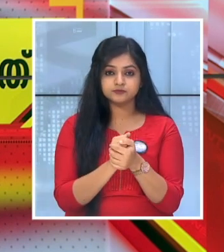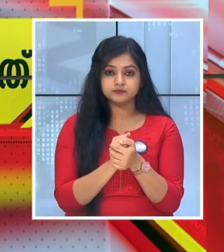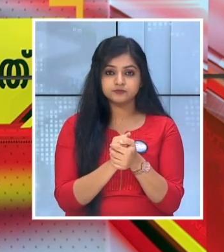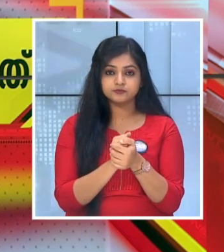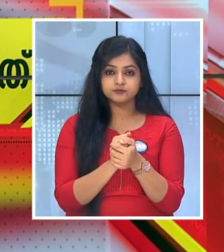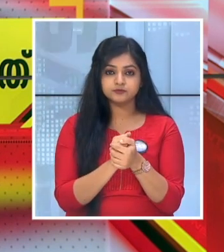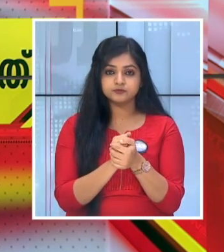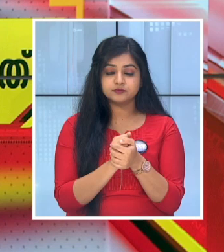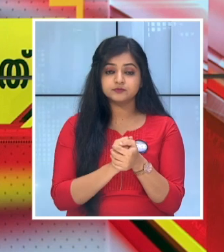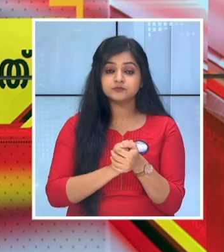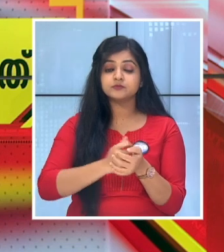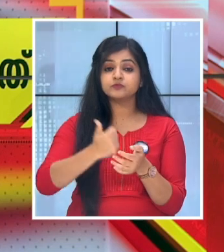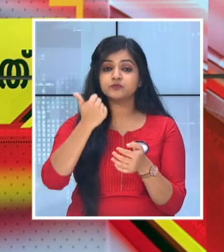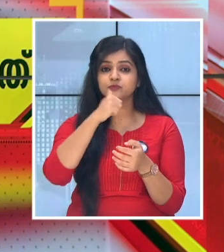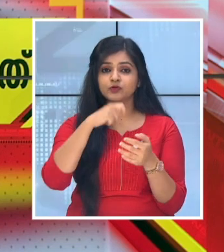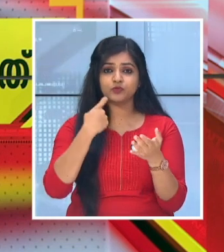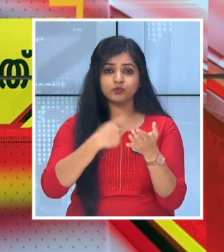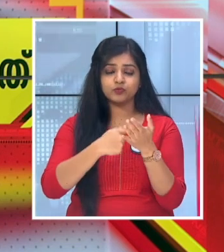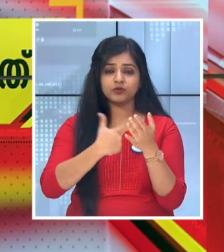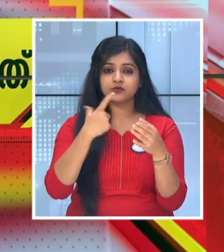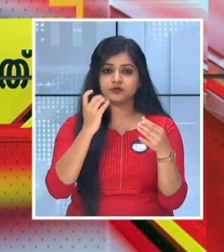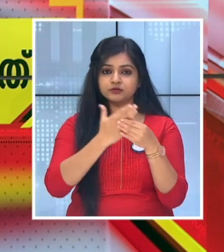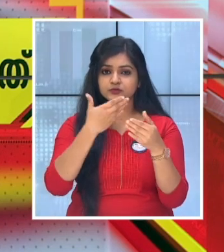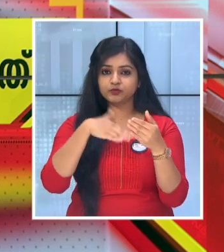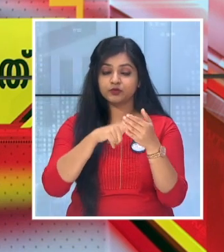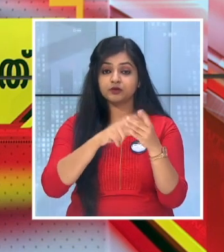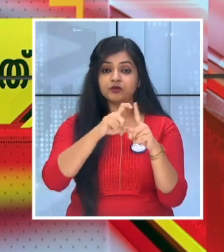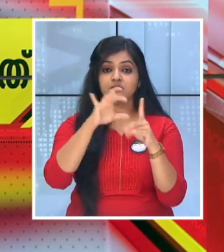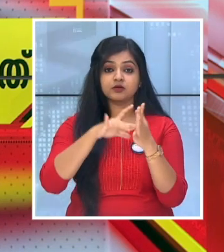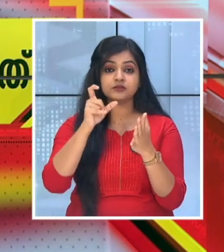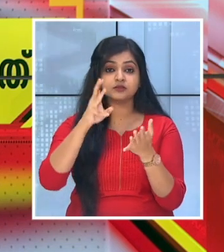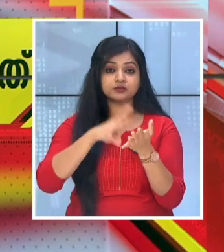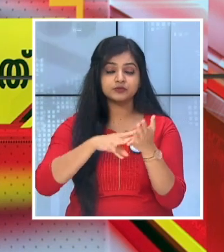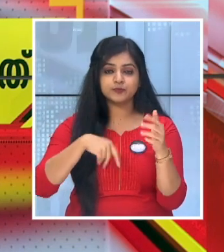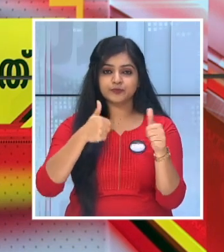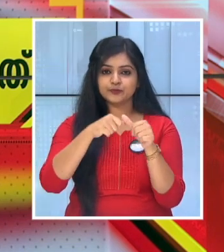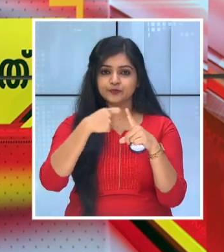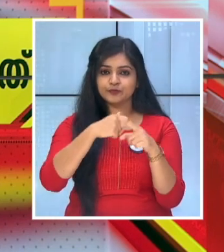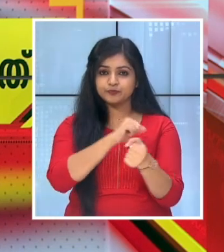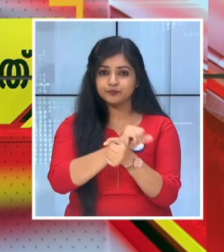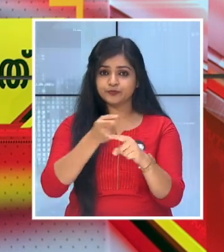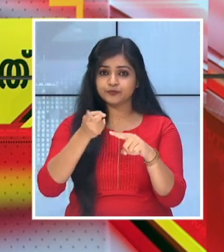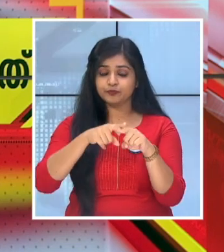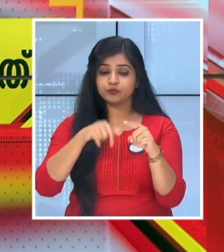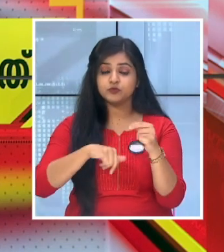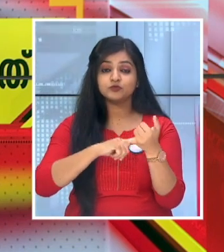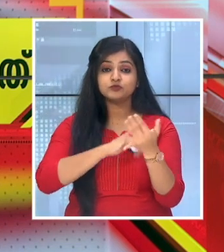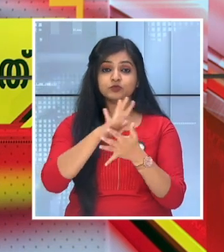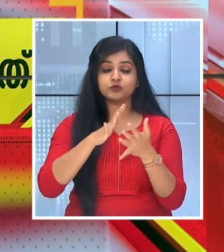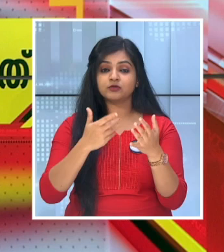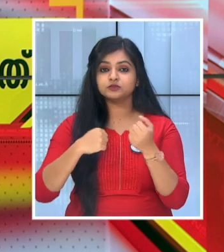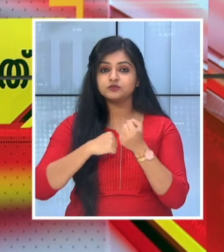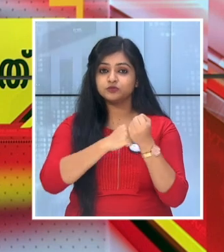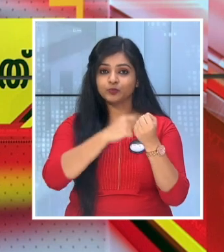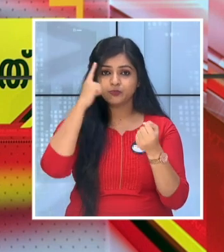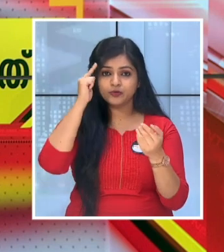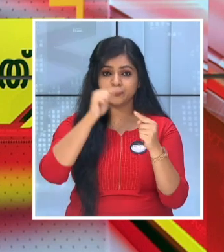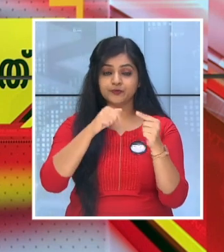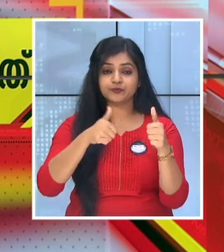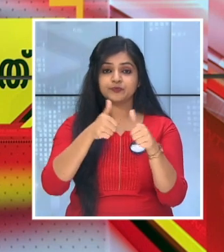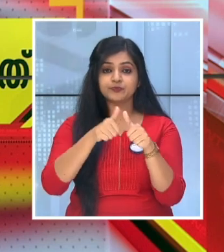നൽകിയത്. മദ്യനയ കേസിൽ ഡൽഹി മുഖ്യമന്ത്രി അരവിന്ദ് കെജ്രിവാളിന്റെ അറസ്റ്റിനെതിരെ സമൂഹമാധ്യമങ്ങളിൽ പിന്തുണ തേടി ആം ആദ്മി പാർട്ടി.